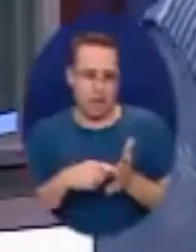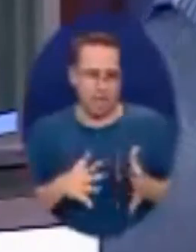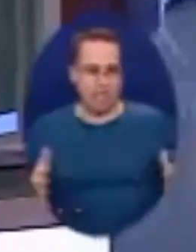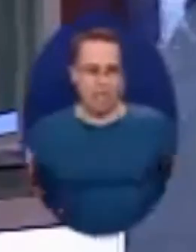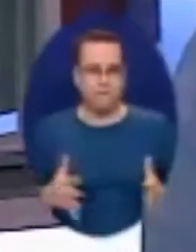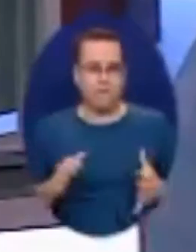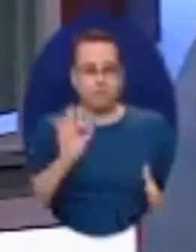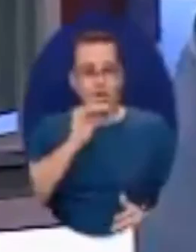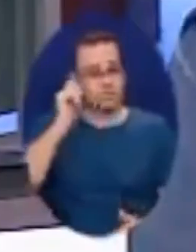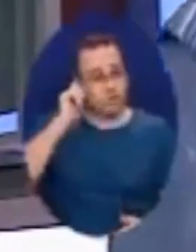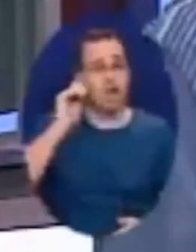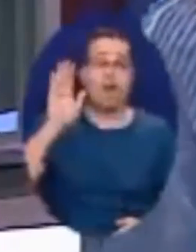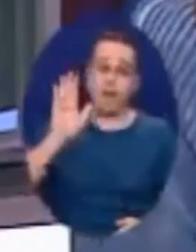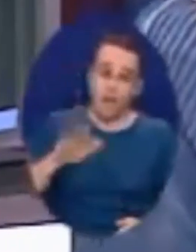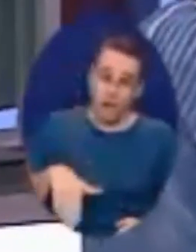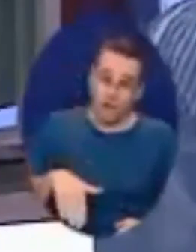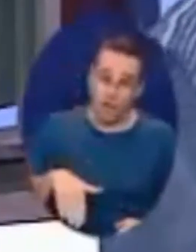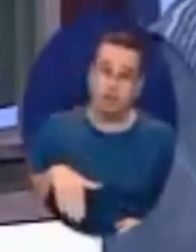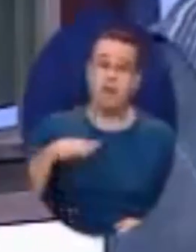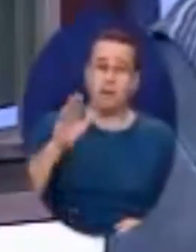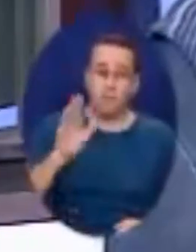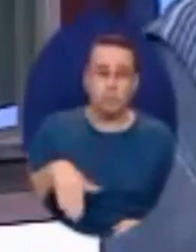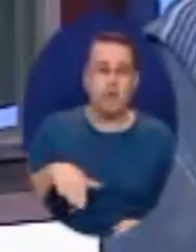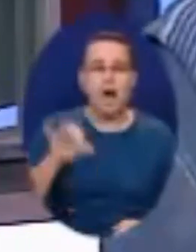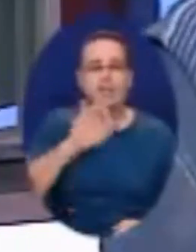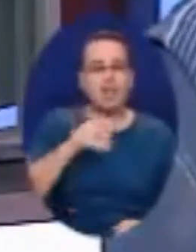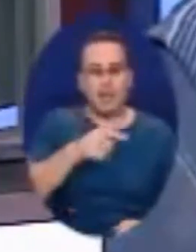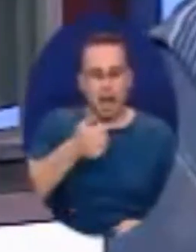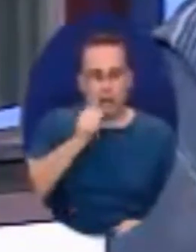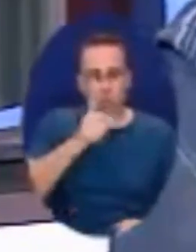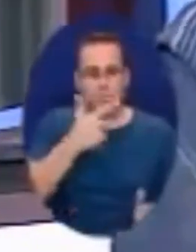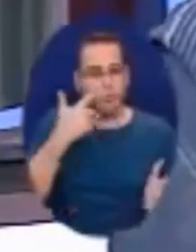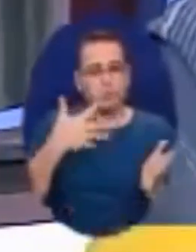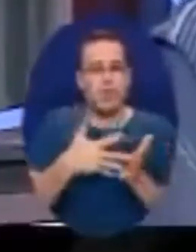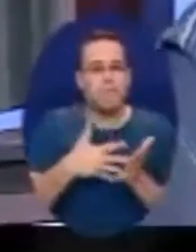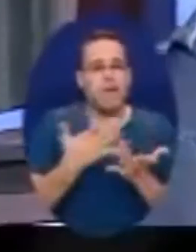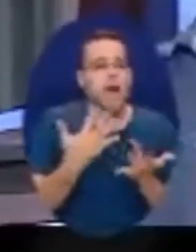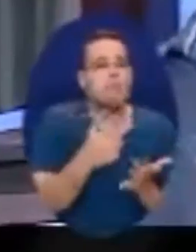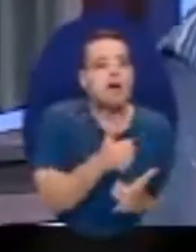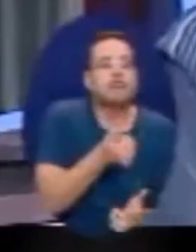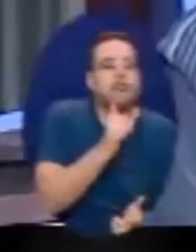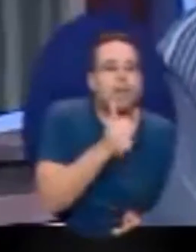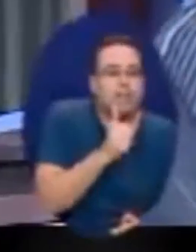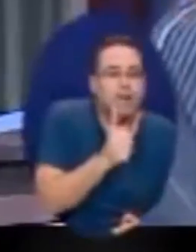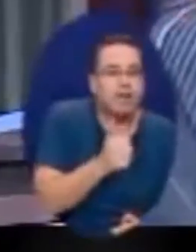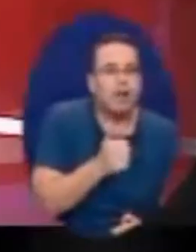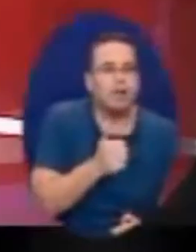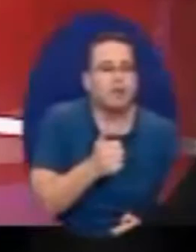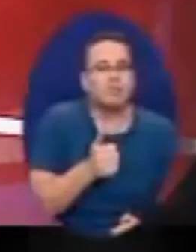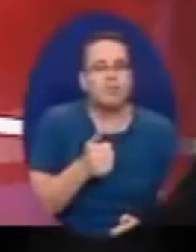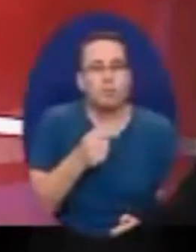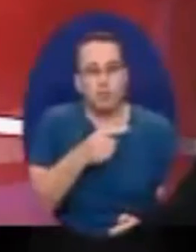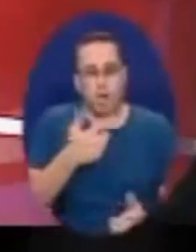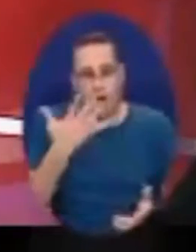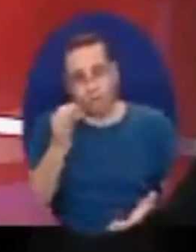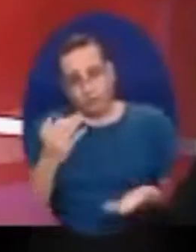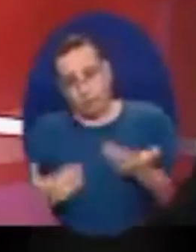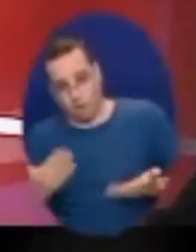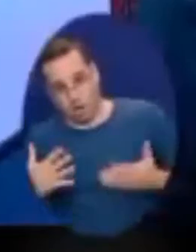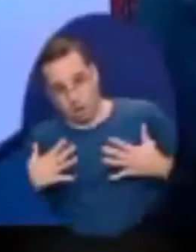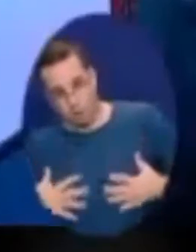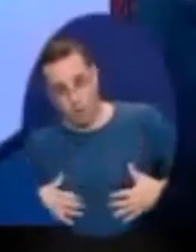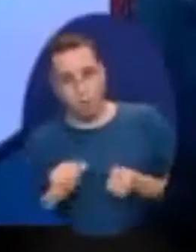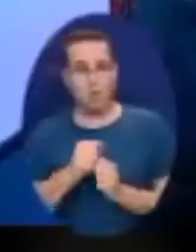האישה. גם למרות הנפח. הרי באלכוהול אתה מודד כמה שתה. כמה שתה, כשאתה משקל 100 קילו או 50 קילו. כנראה